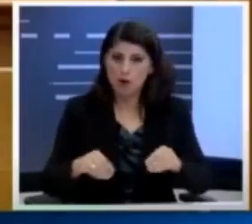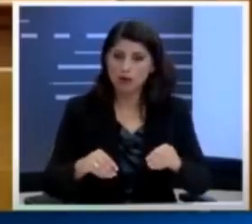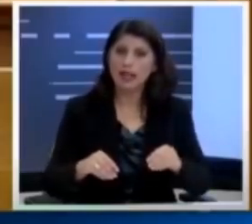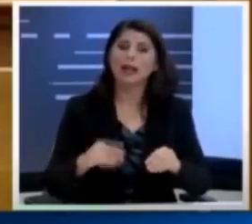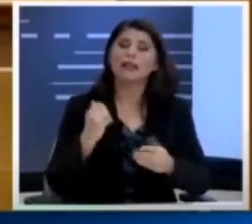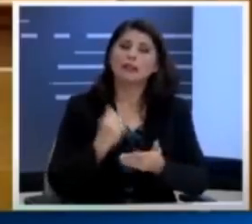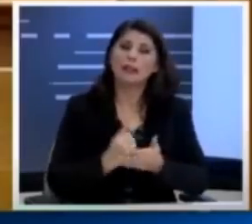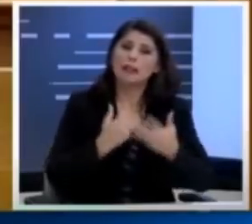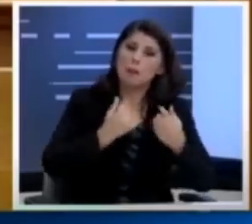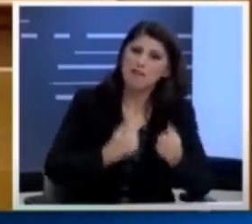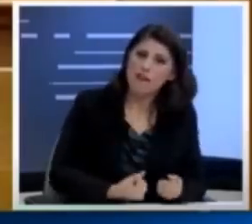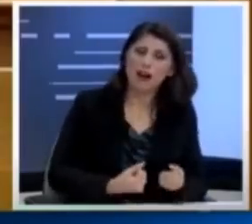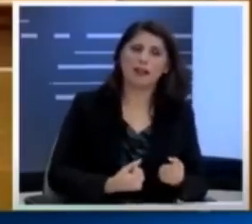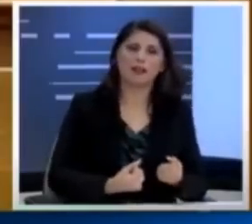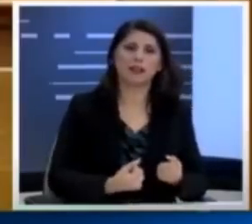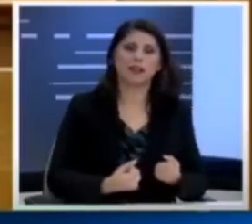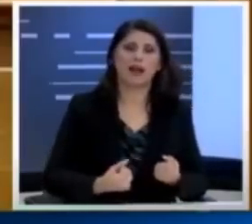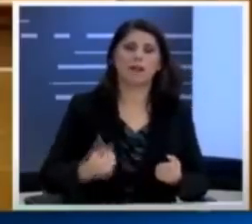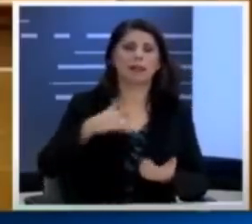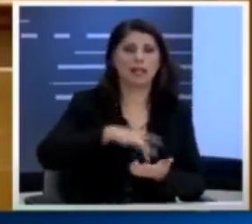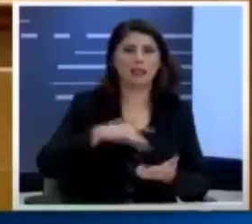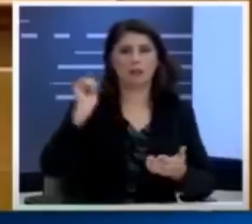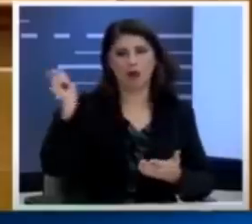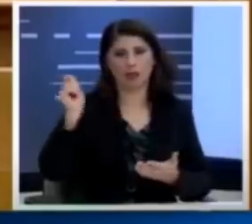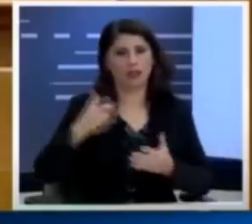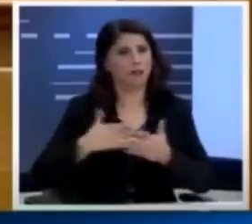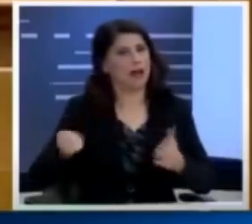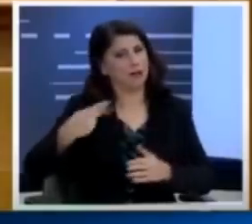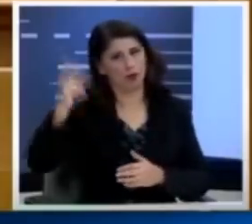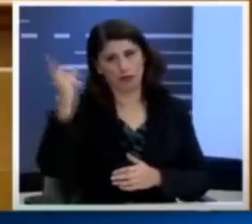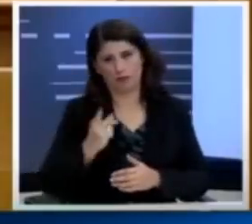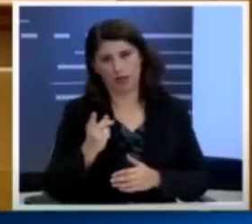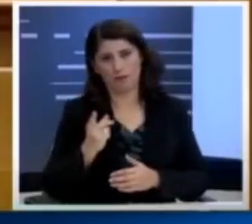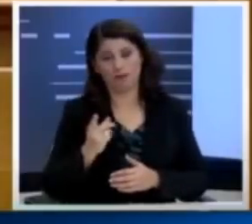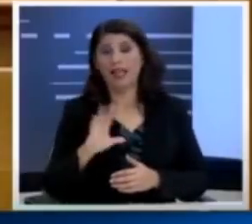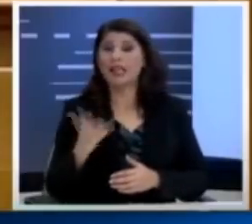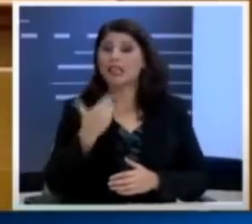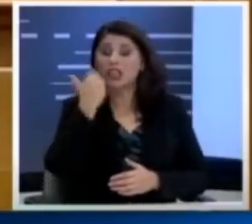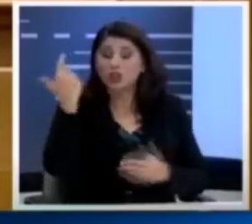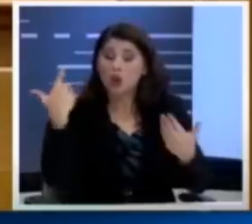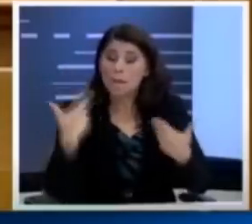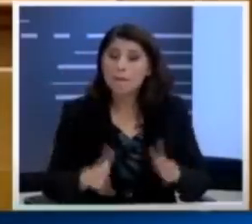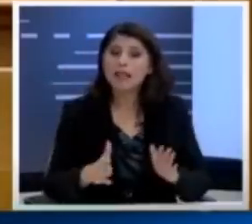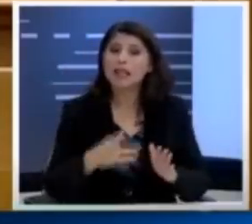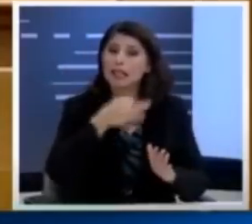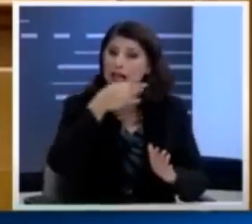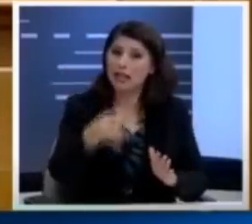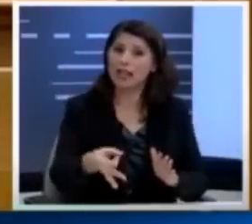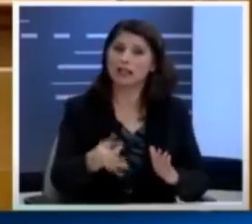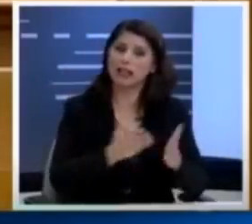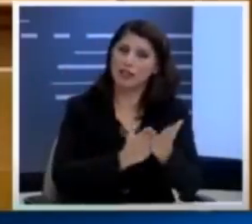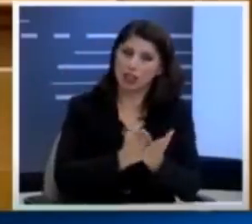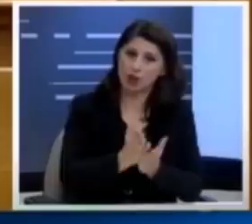της επιβάρυνσης από την αστική πολιτική για τη μεγάλη πλειοψηφία τους. Γιατί είναι ντροπή να μιλάτε